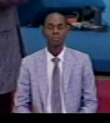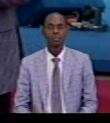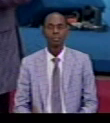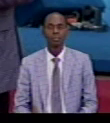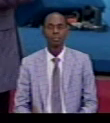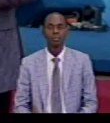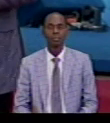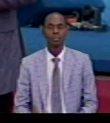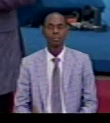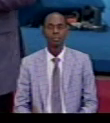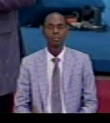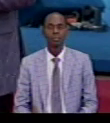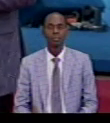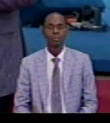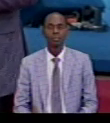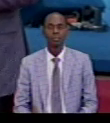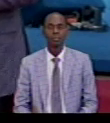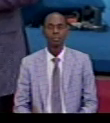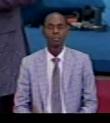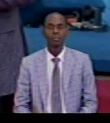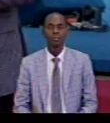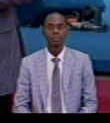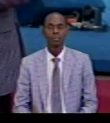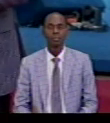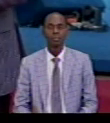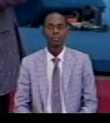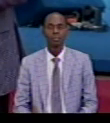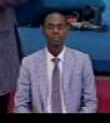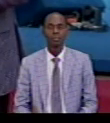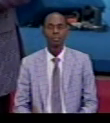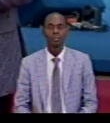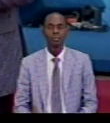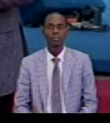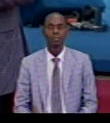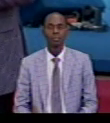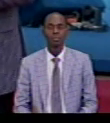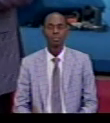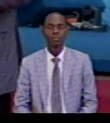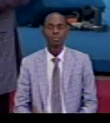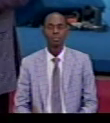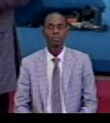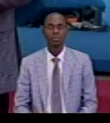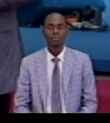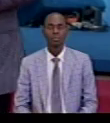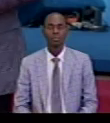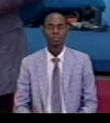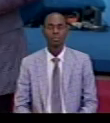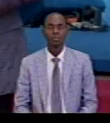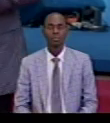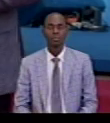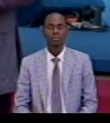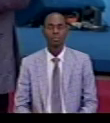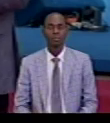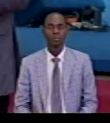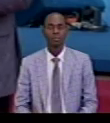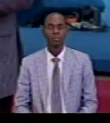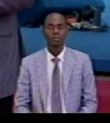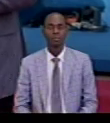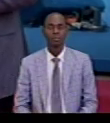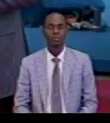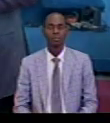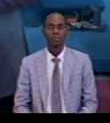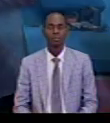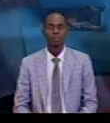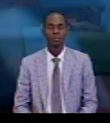ce qu'elle dit. Elle ne pouvait pas marcher sans utiliser des cannes. Mais quand elle est arrivée ici, au cours de la prière